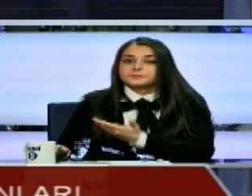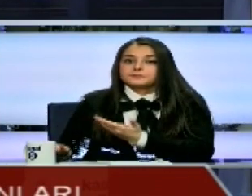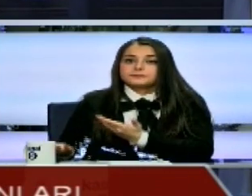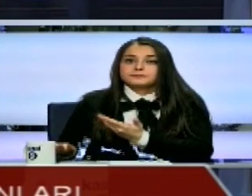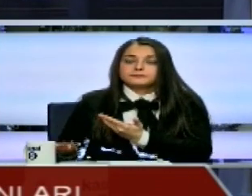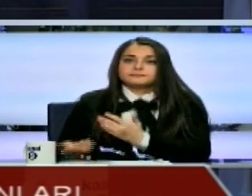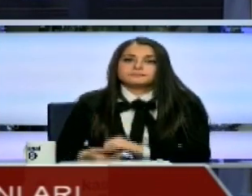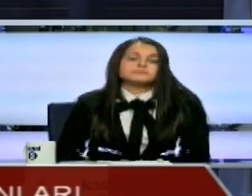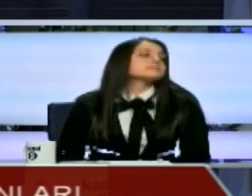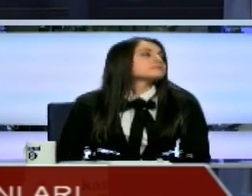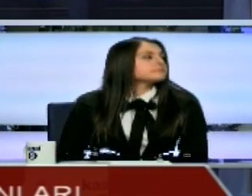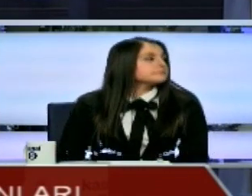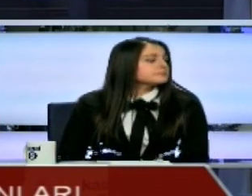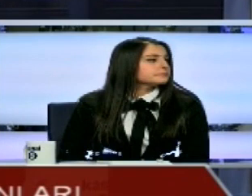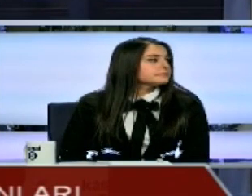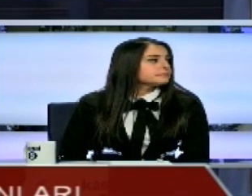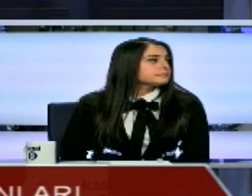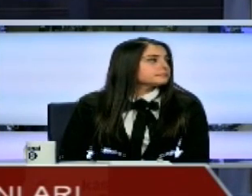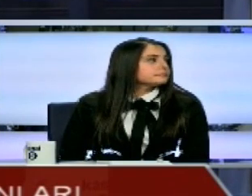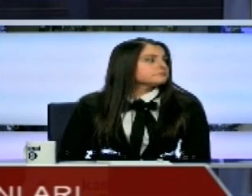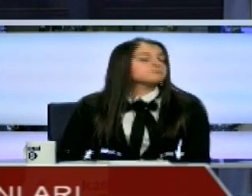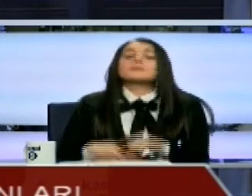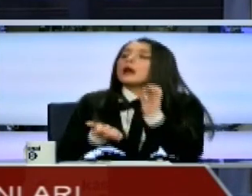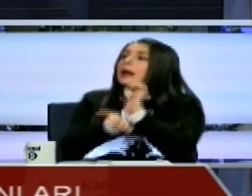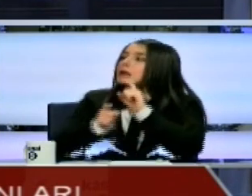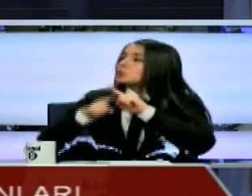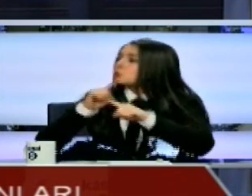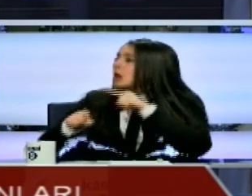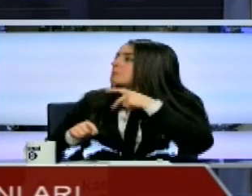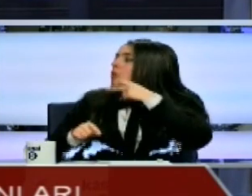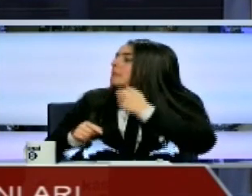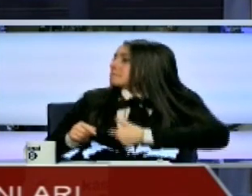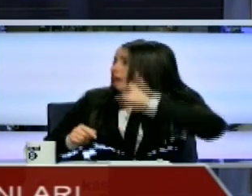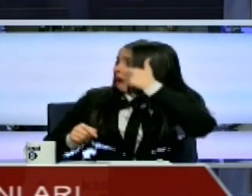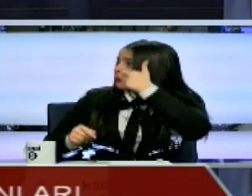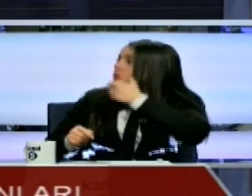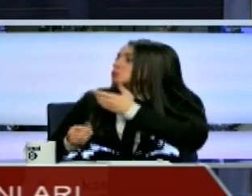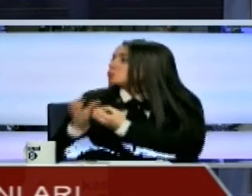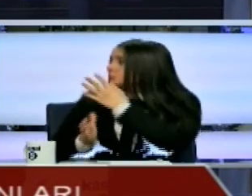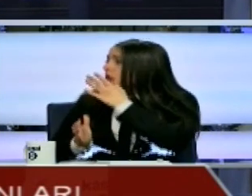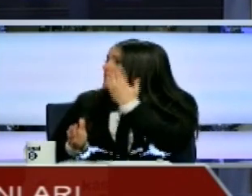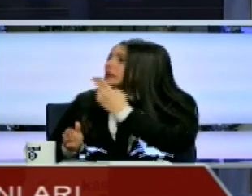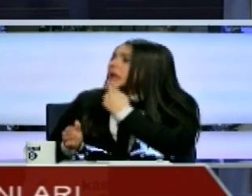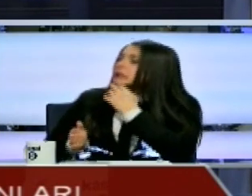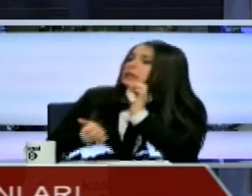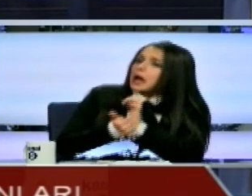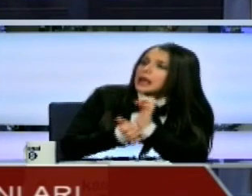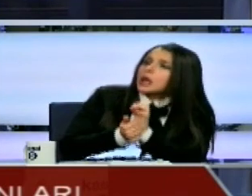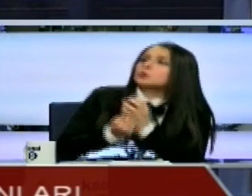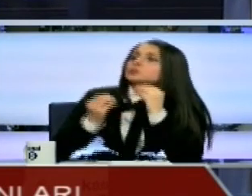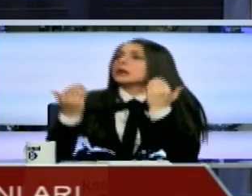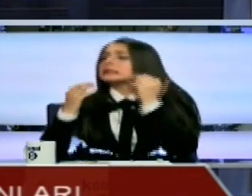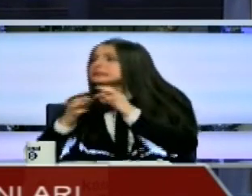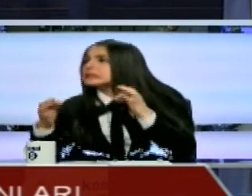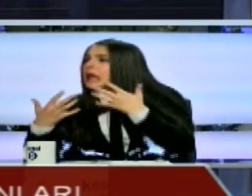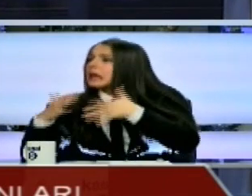Peki Beyza Hanım, Aile Sosyal Politikalar Bakanlığı kuruldu biliyorsunuz, daha önce işte kadın ve aileydi, çocuk esirgemeydi, engeller